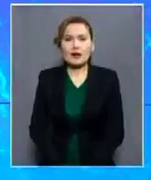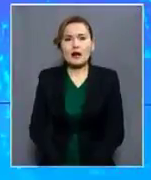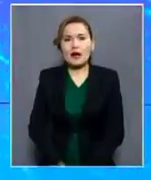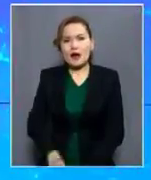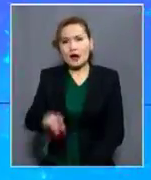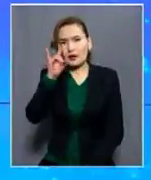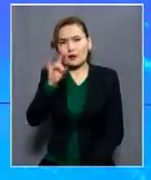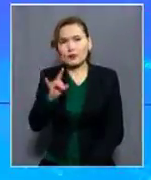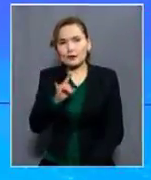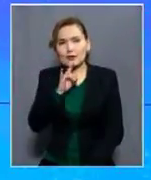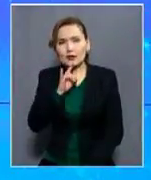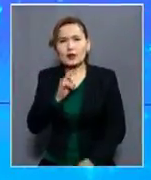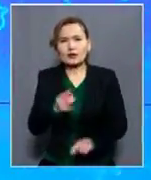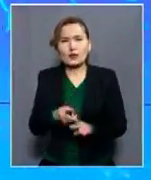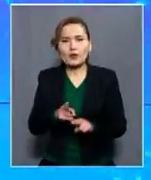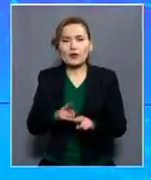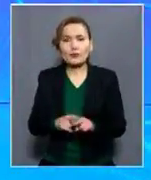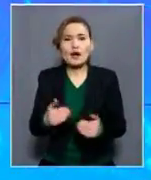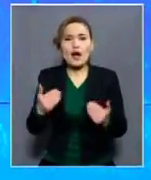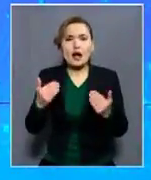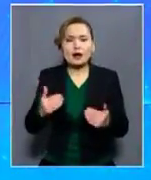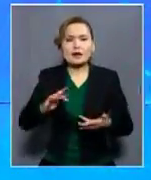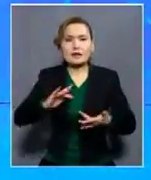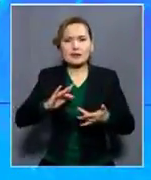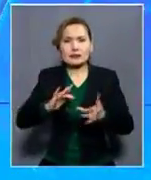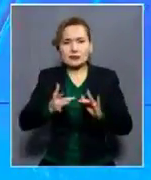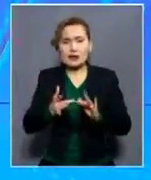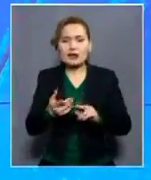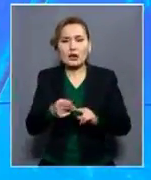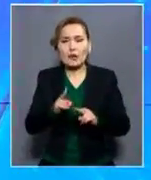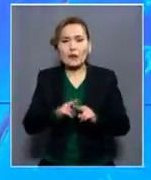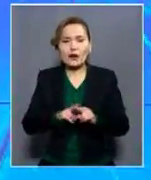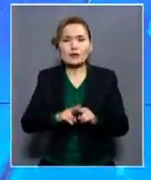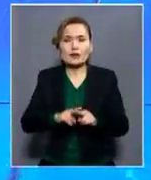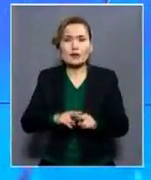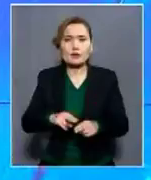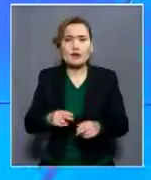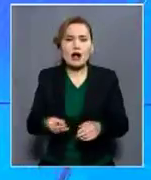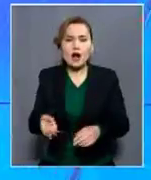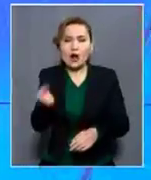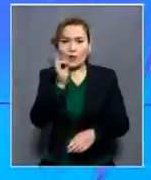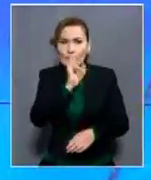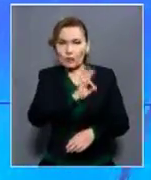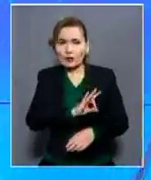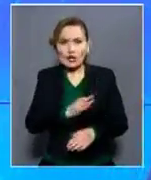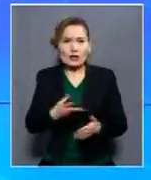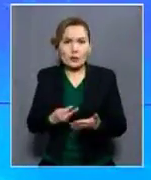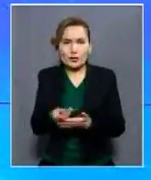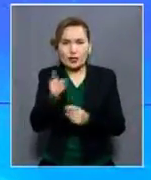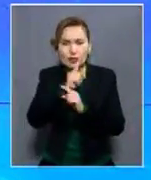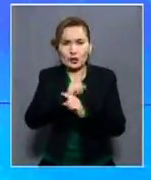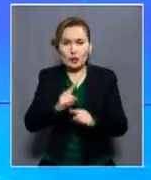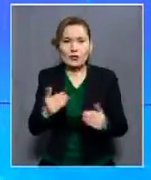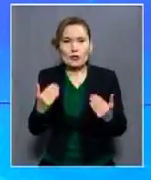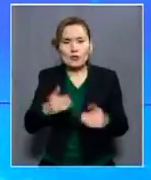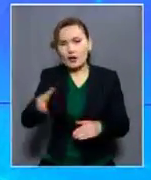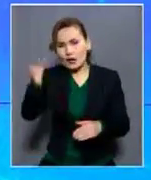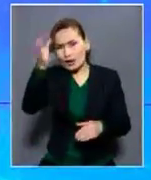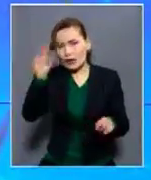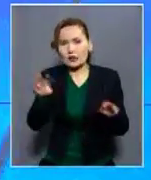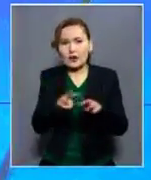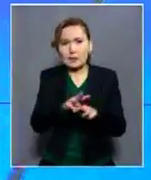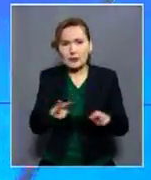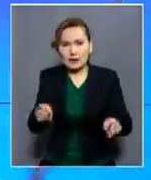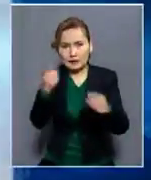Елде елең еткізген электронды күнделікті қолдану ақылы болмайды, ата-аналардан ақша алынбайды. Бұл туралы білім және ғылым министрі Ерлан